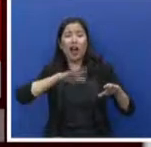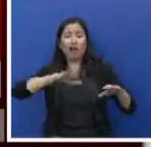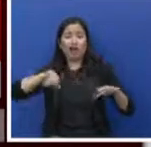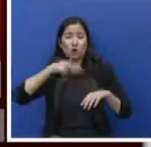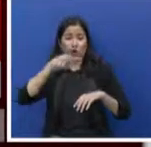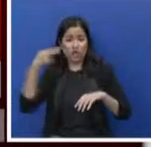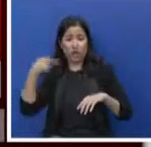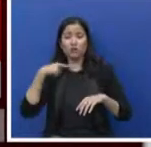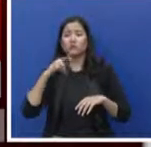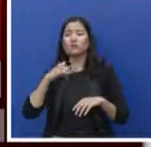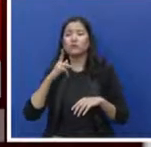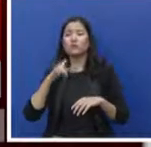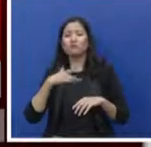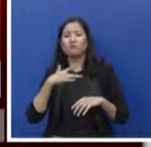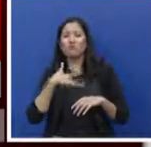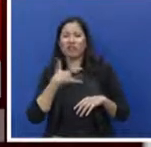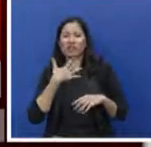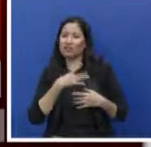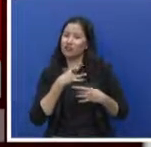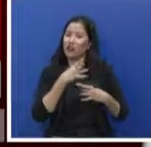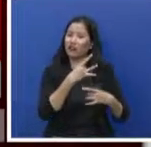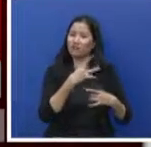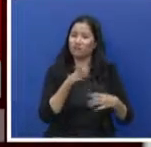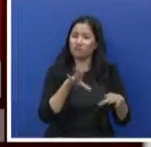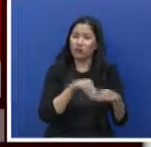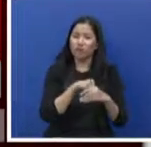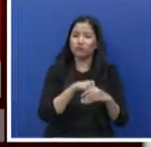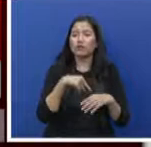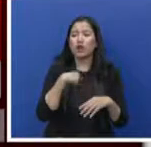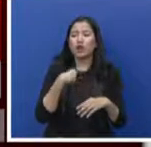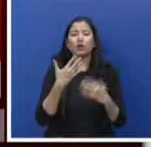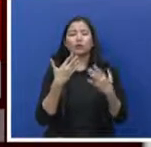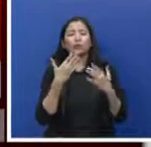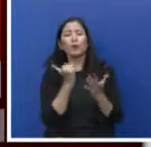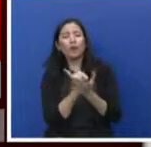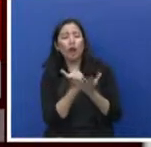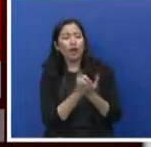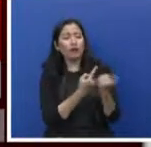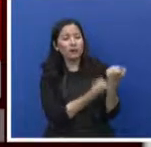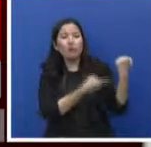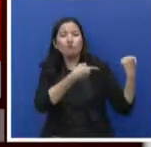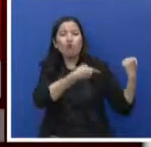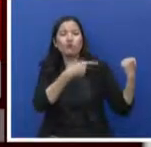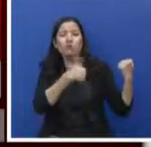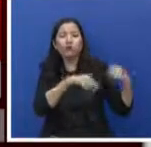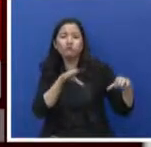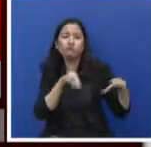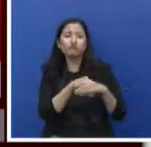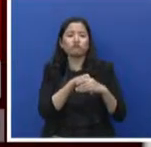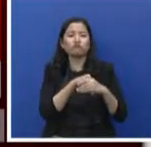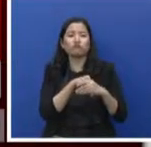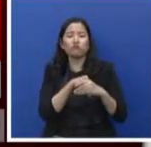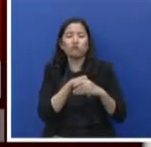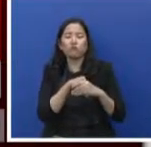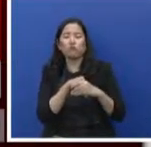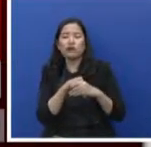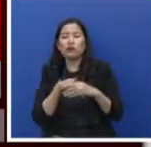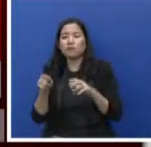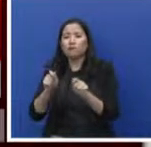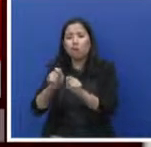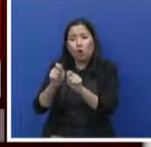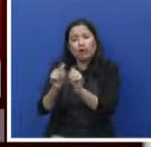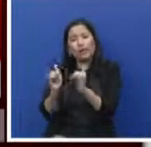memudahkan. Kebetulan kemampuan kami di sini bisa berguna, moga-moga dengan kemudahan appointment, kemudahan